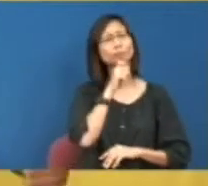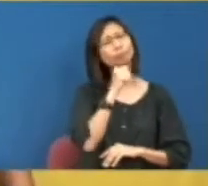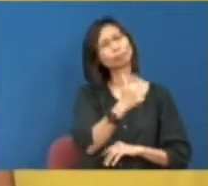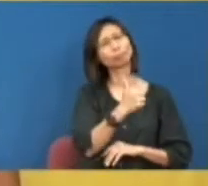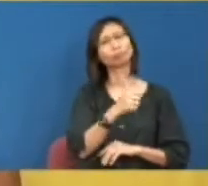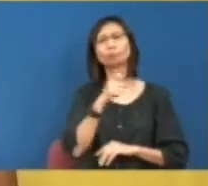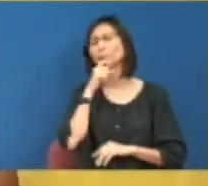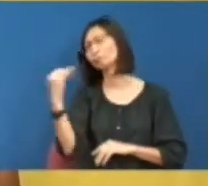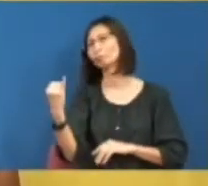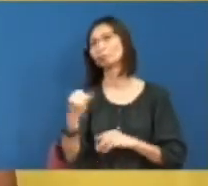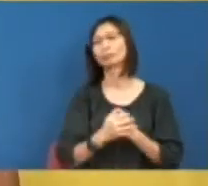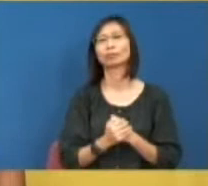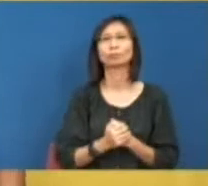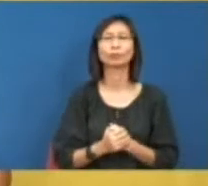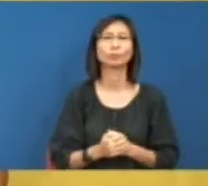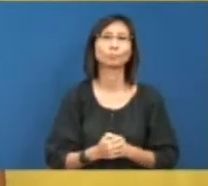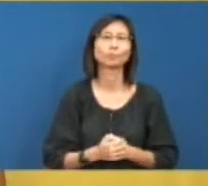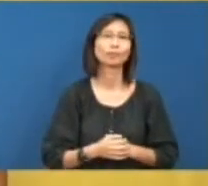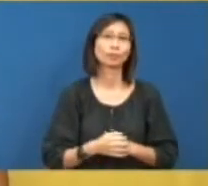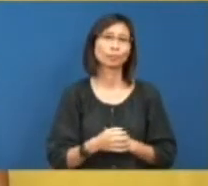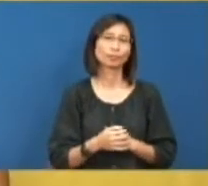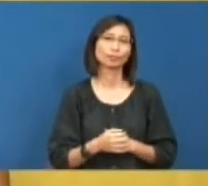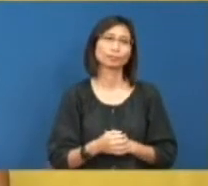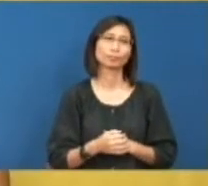因为你讲到不值嘅时候呢就好似即係话